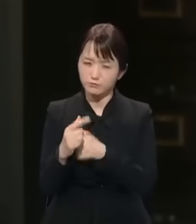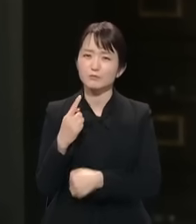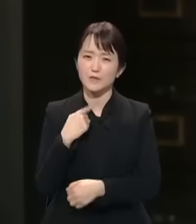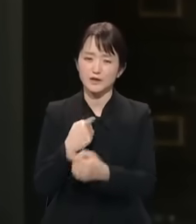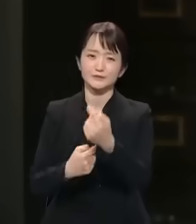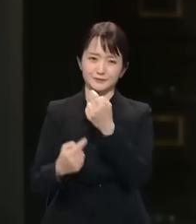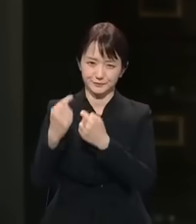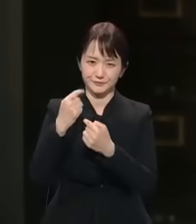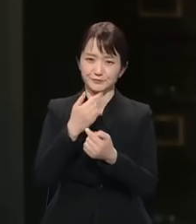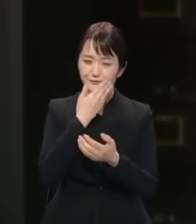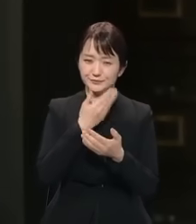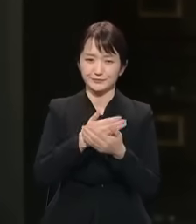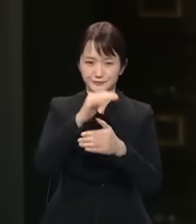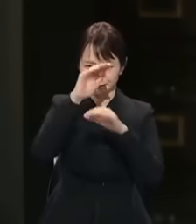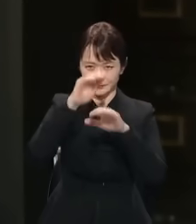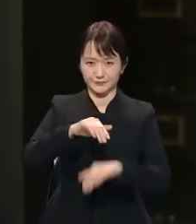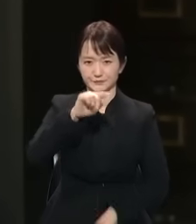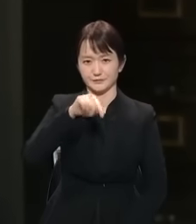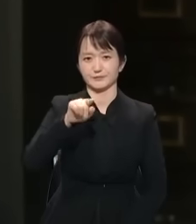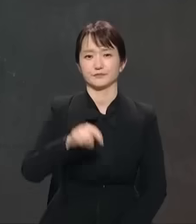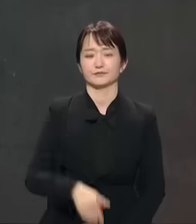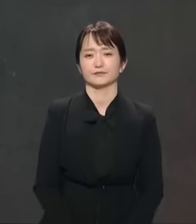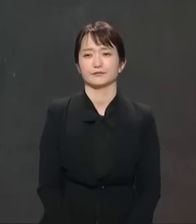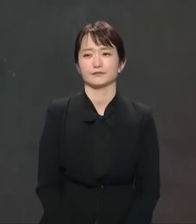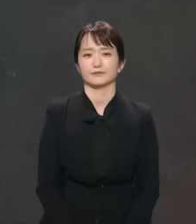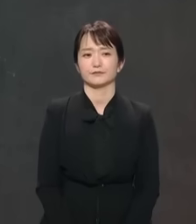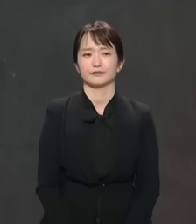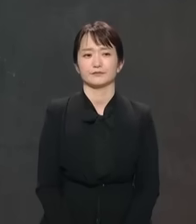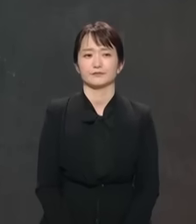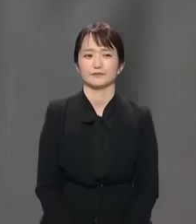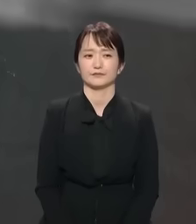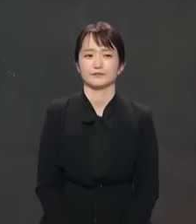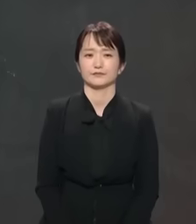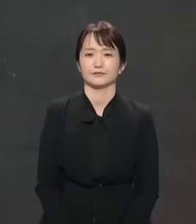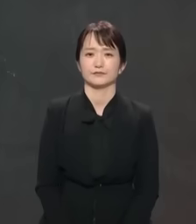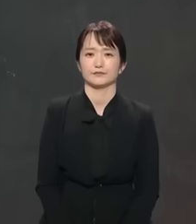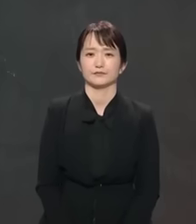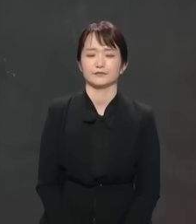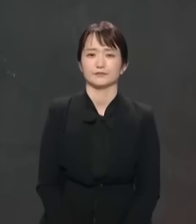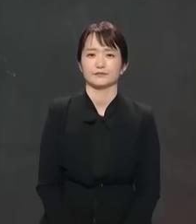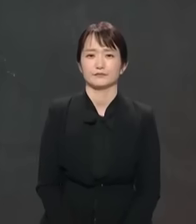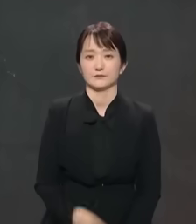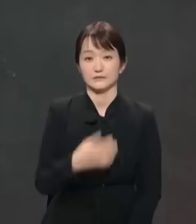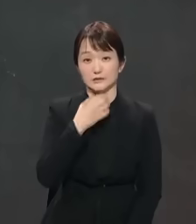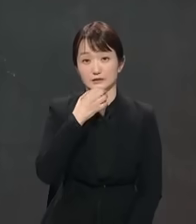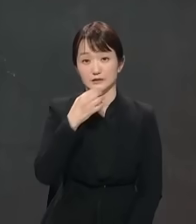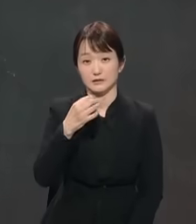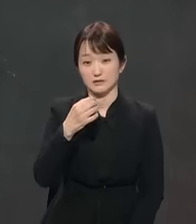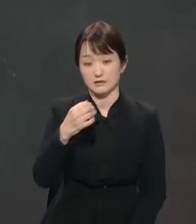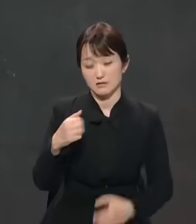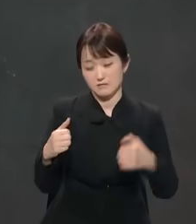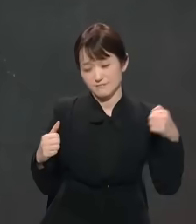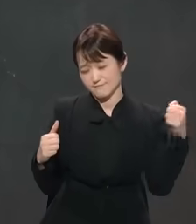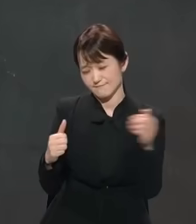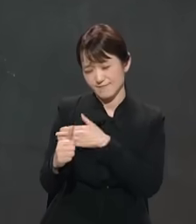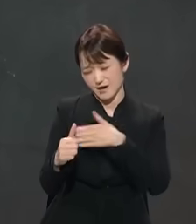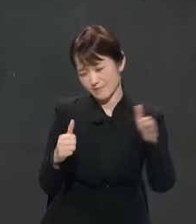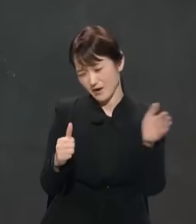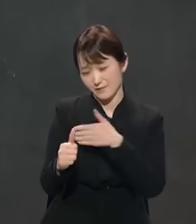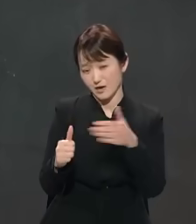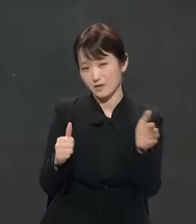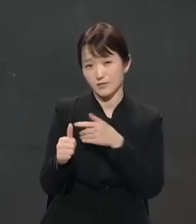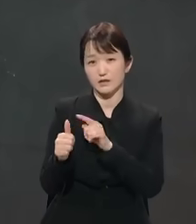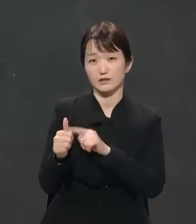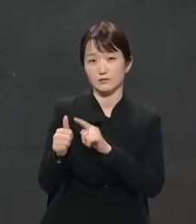들어왔습니다. 체크포인트 짚어보죠. 90분간 싸대기입니다. 제보자의